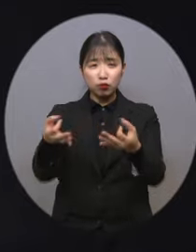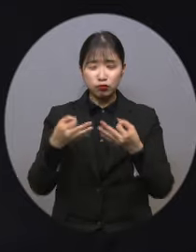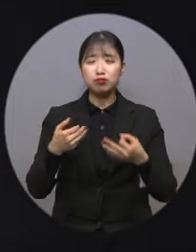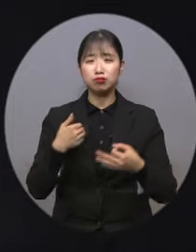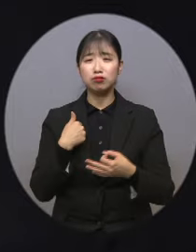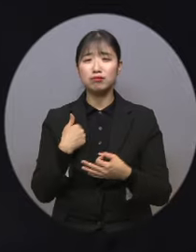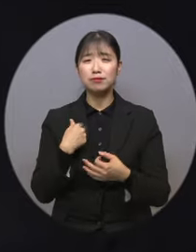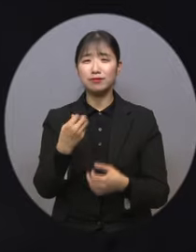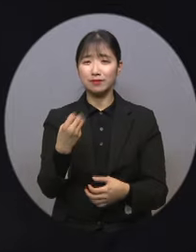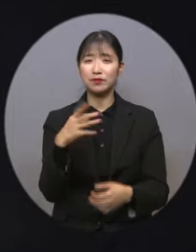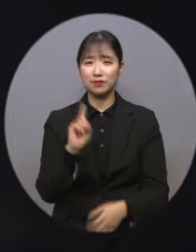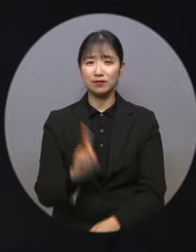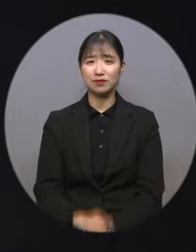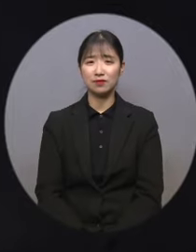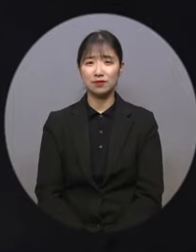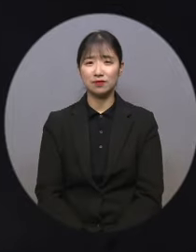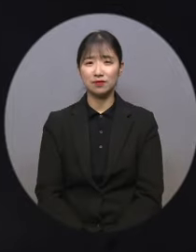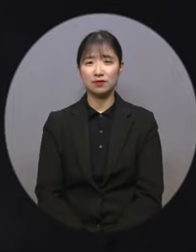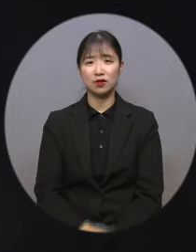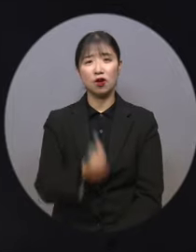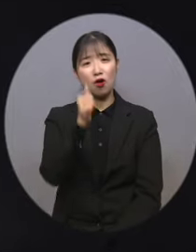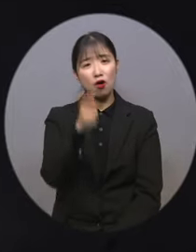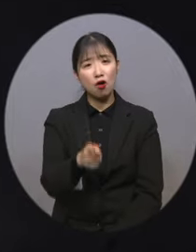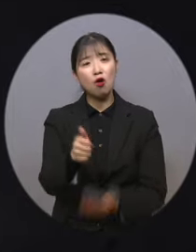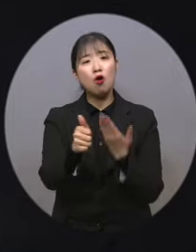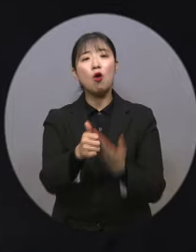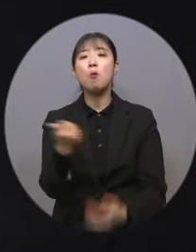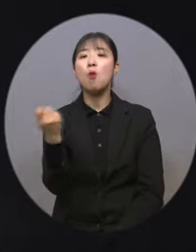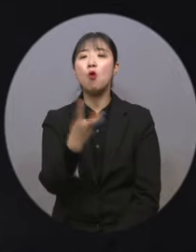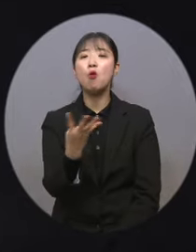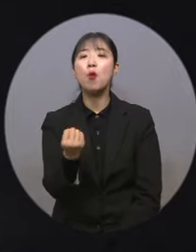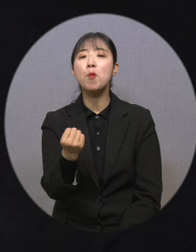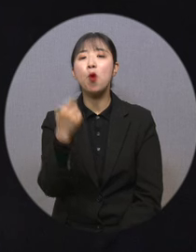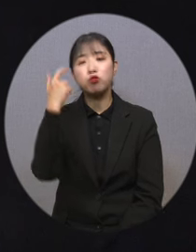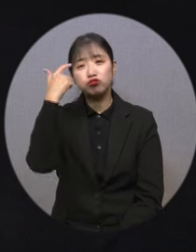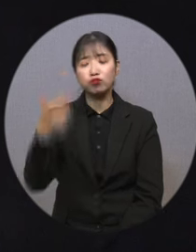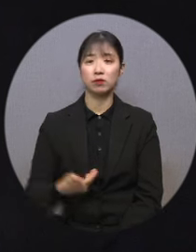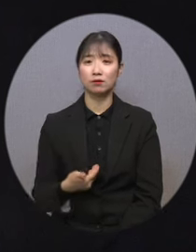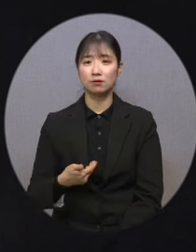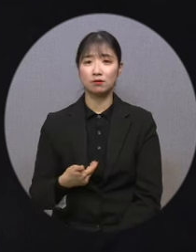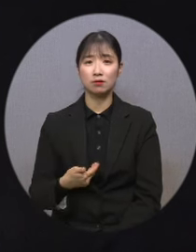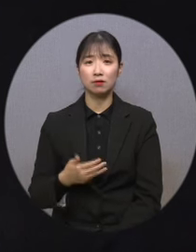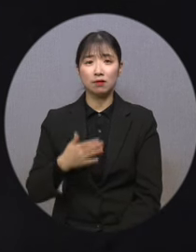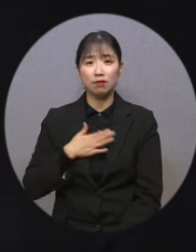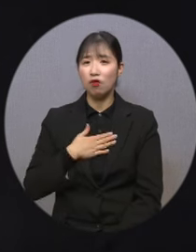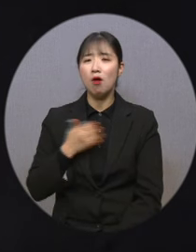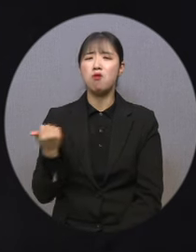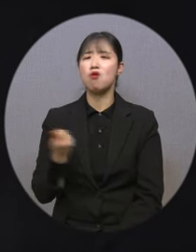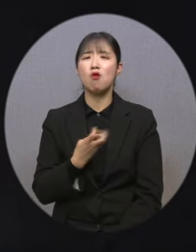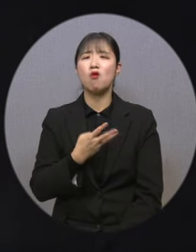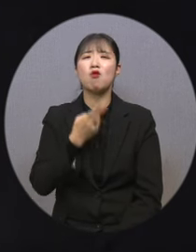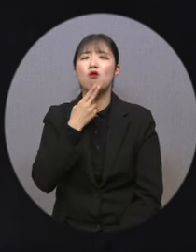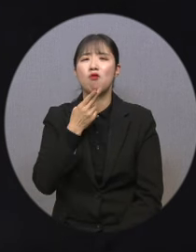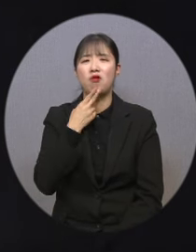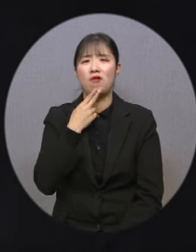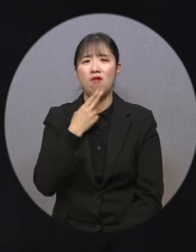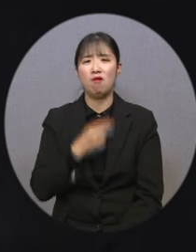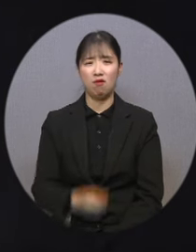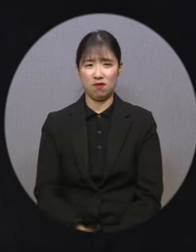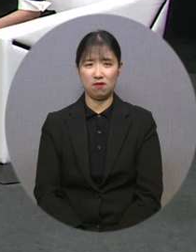방에 가면 우리 허경영 c 기회가 몇 분입니까 엄마는 기억은 없습니다 이게